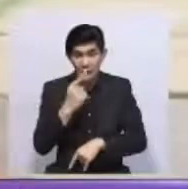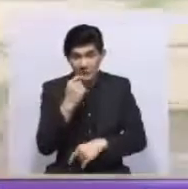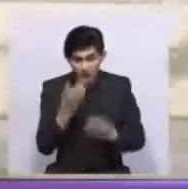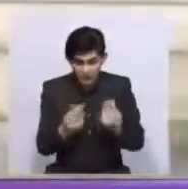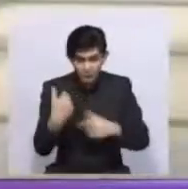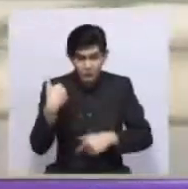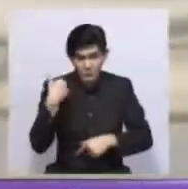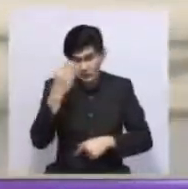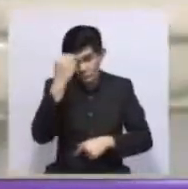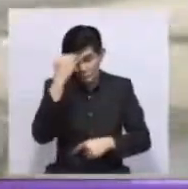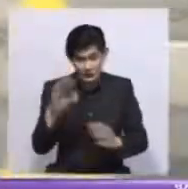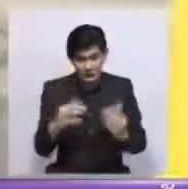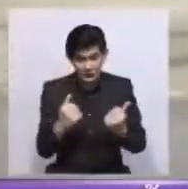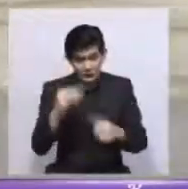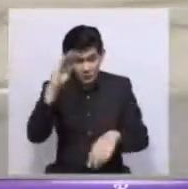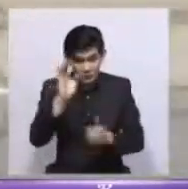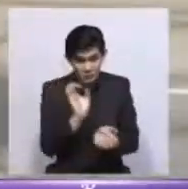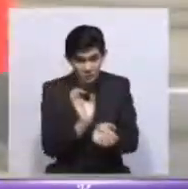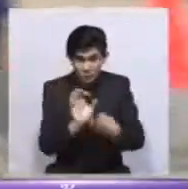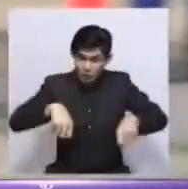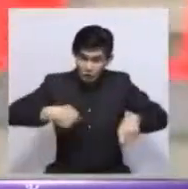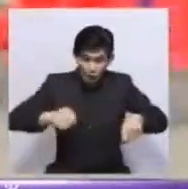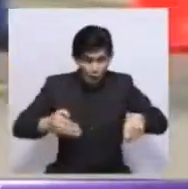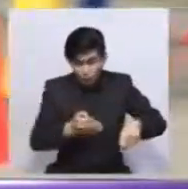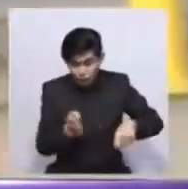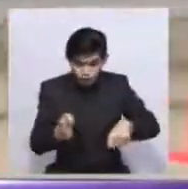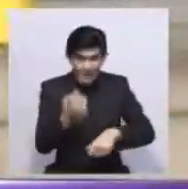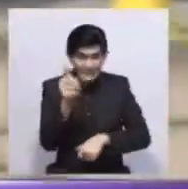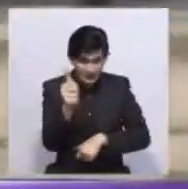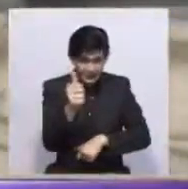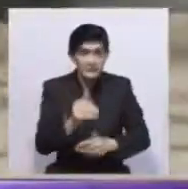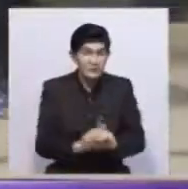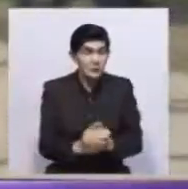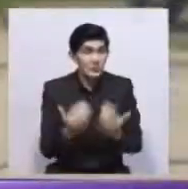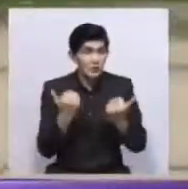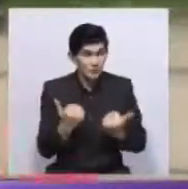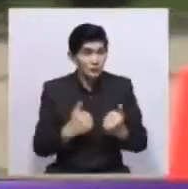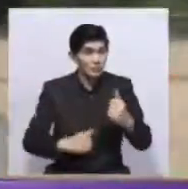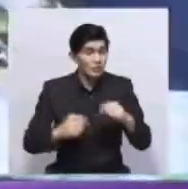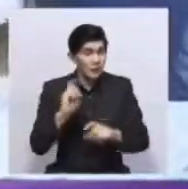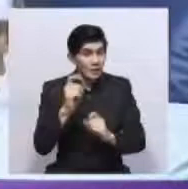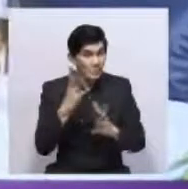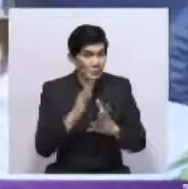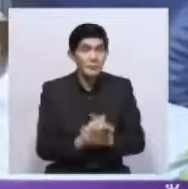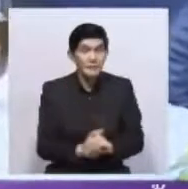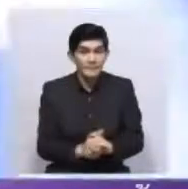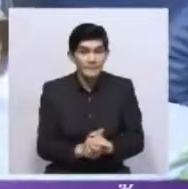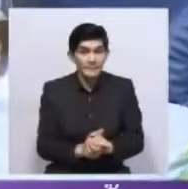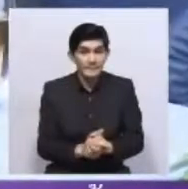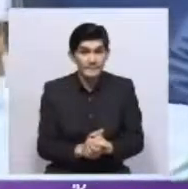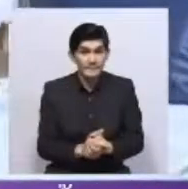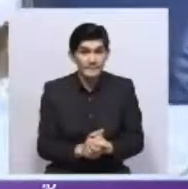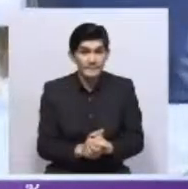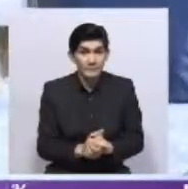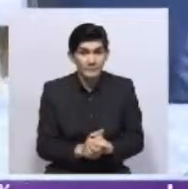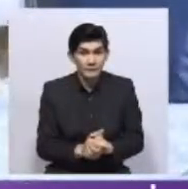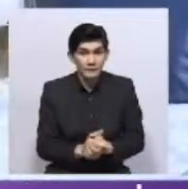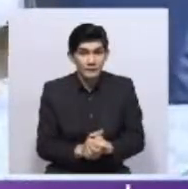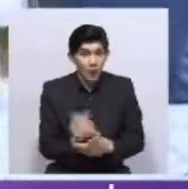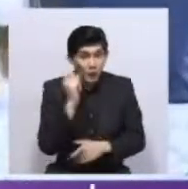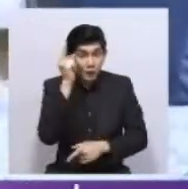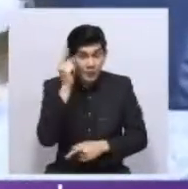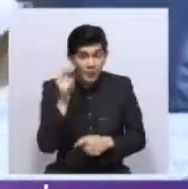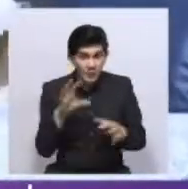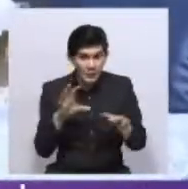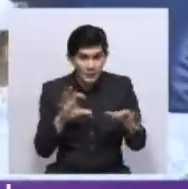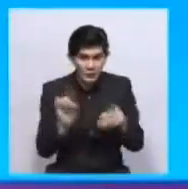เพื่อให้ตำรวจสายตรวจสามารถใช้รถจักรยานยนต์ได้อย่างมีประสิทธิภาพและมีความปลอดภัยมากยิ่งขึ้นรวมถึงมีความเข้าใ